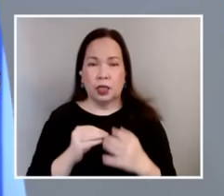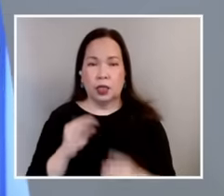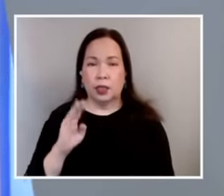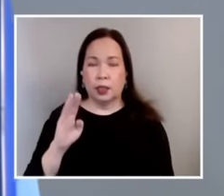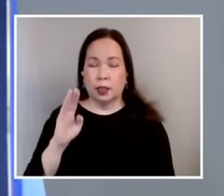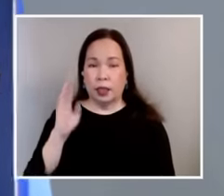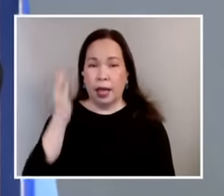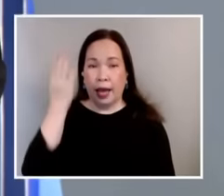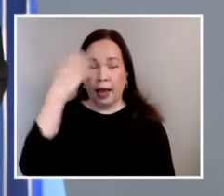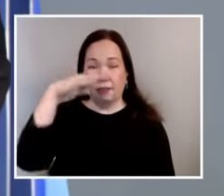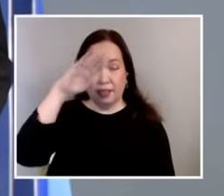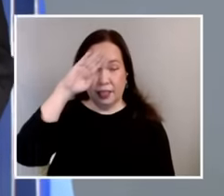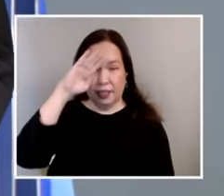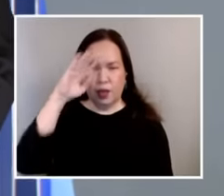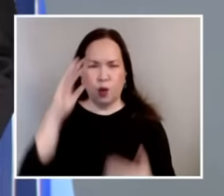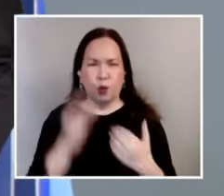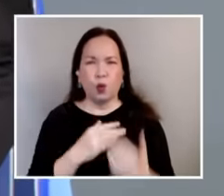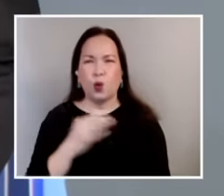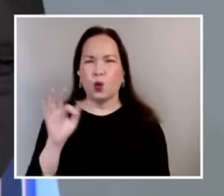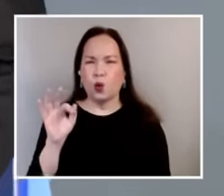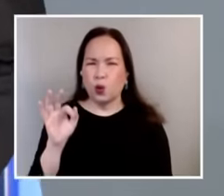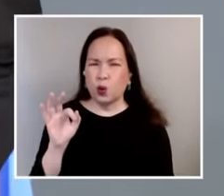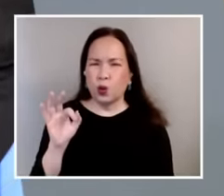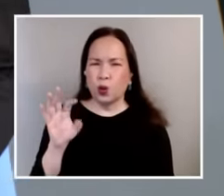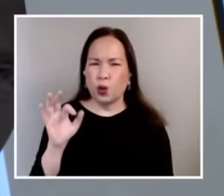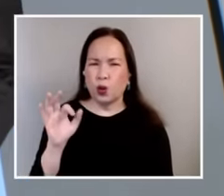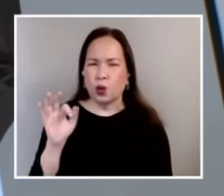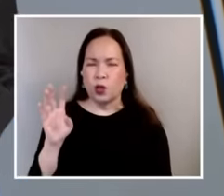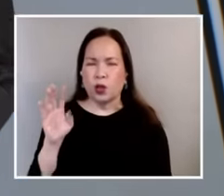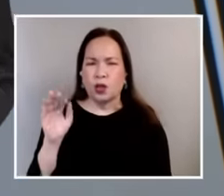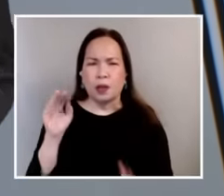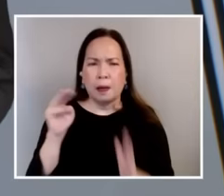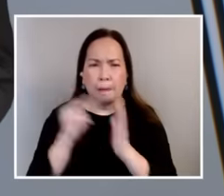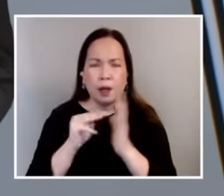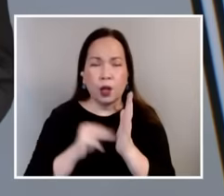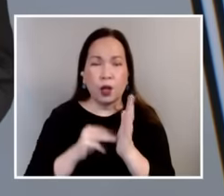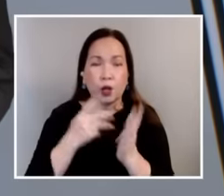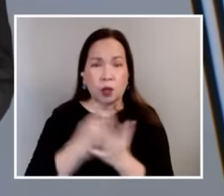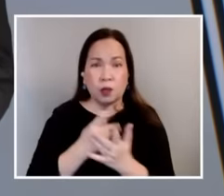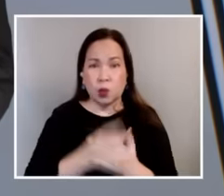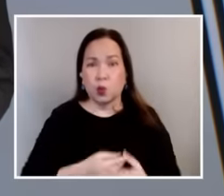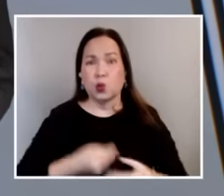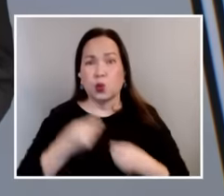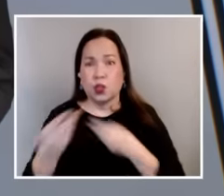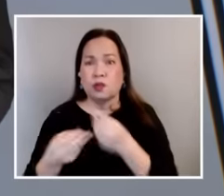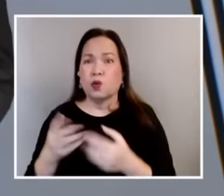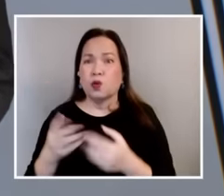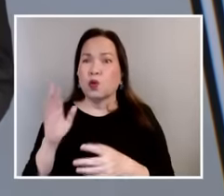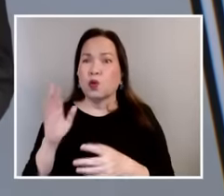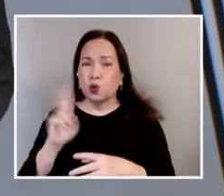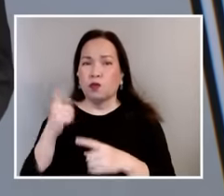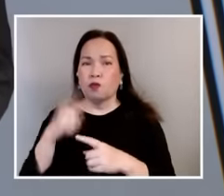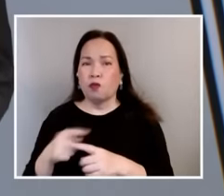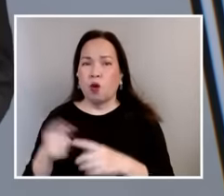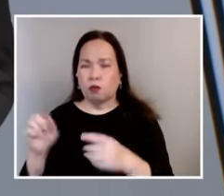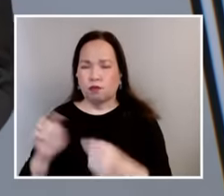19 milyong piso ang naibigay ng biktima sa suspect na gagamitin dapat sa paglilipat ng titulo ng